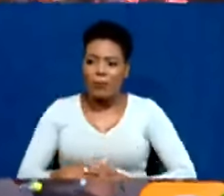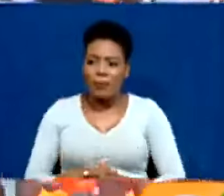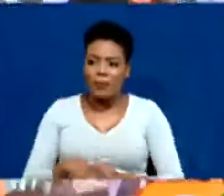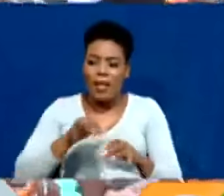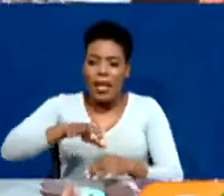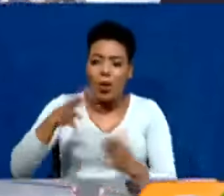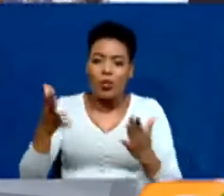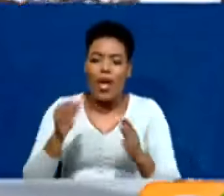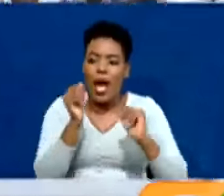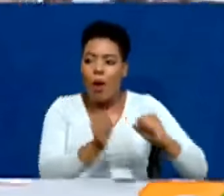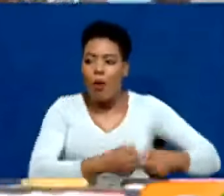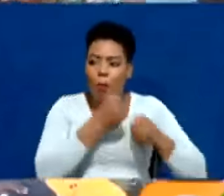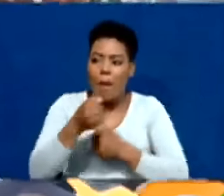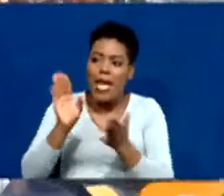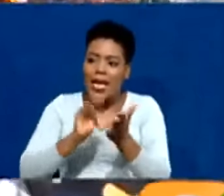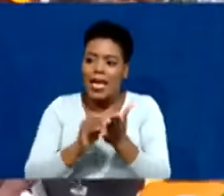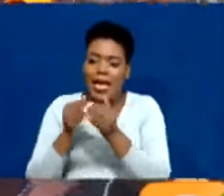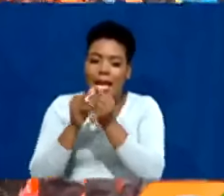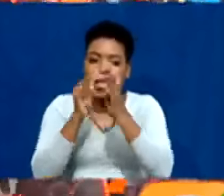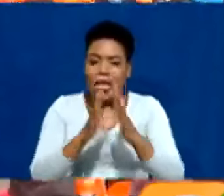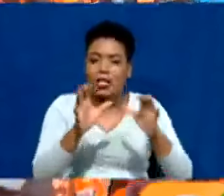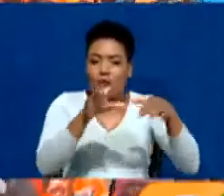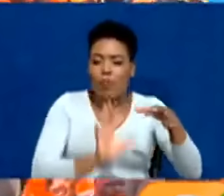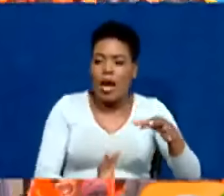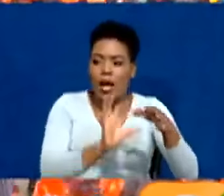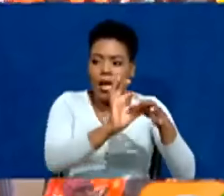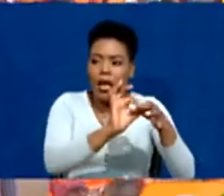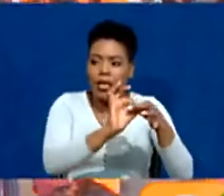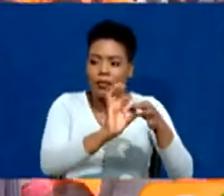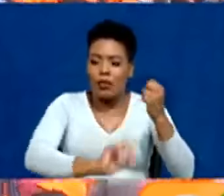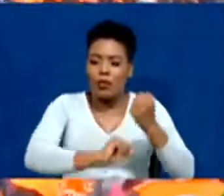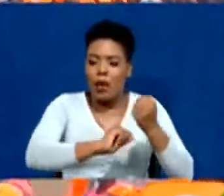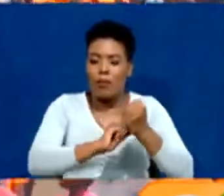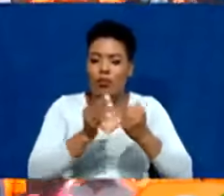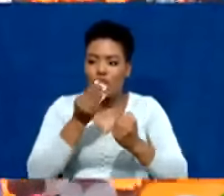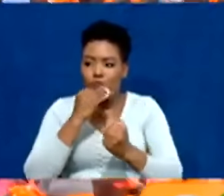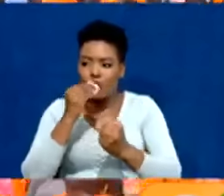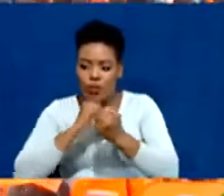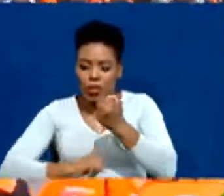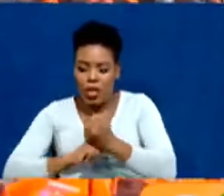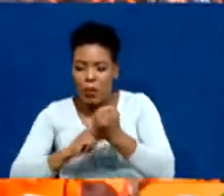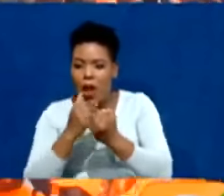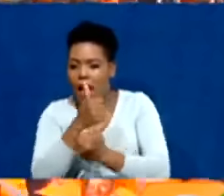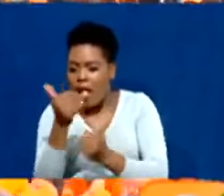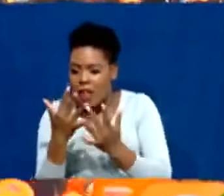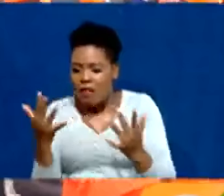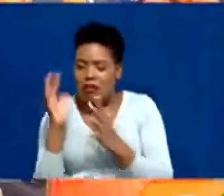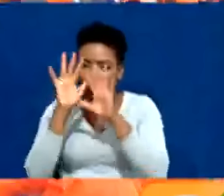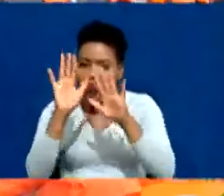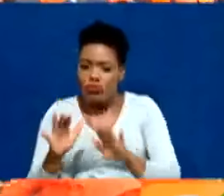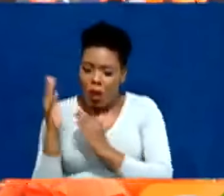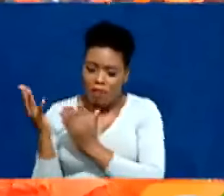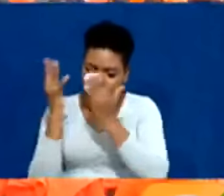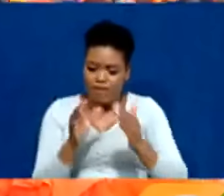Katika kaunti ya Homa Bay, viongozi wa mrengo huo walitoa msaada wa vyakula na bidhaa zingine muhimu